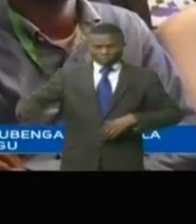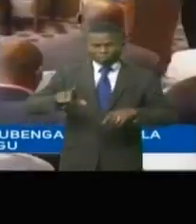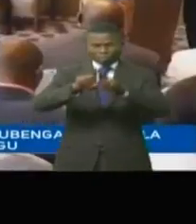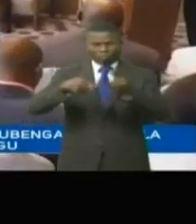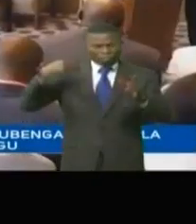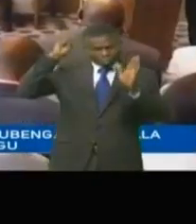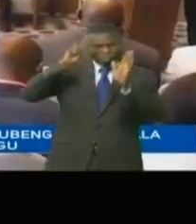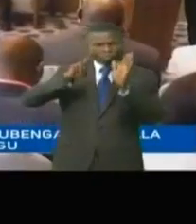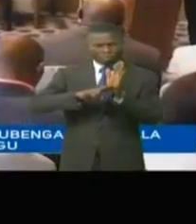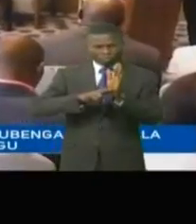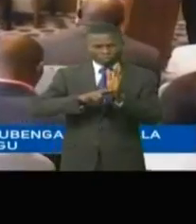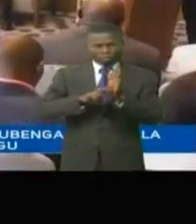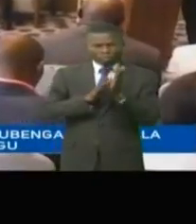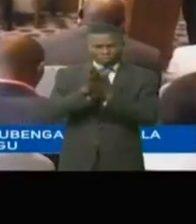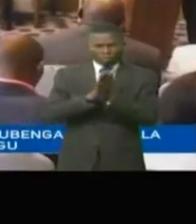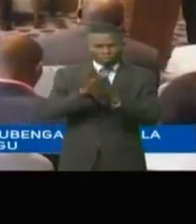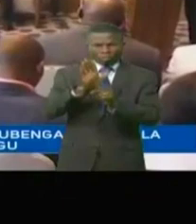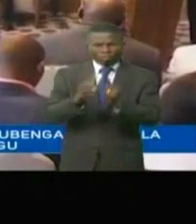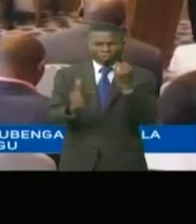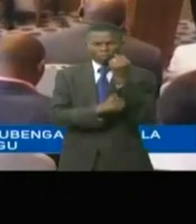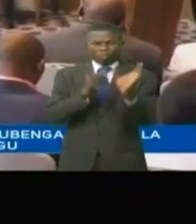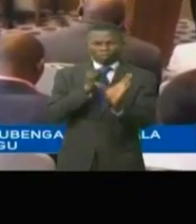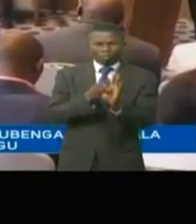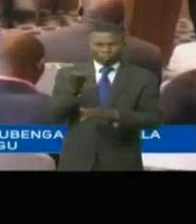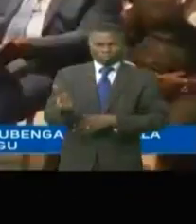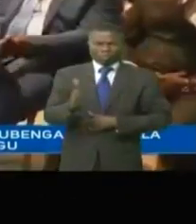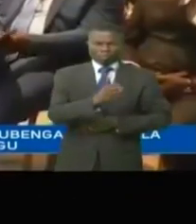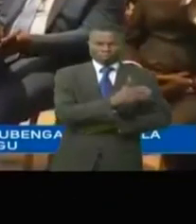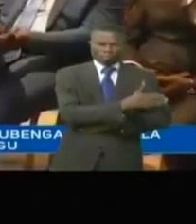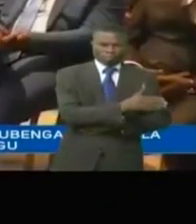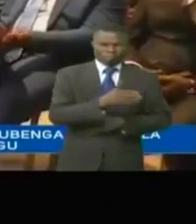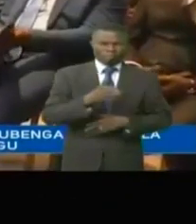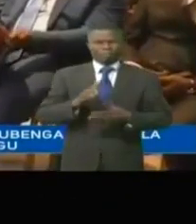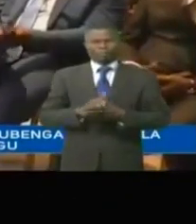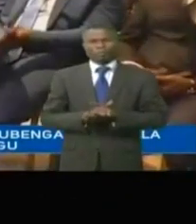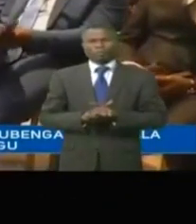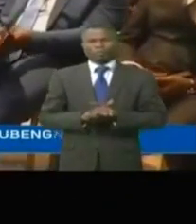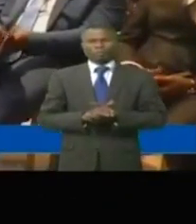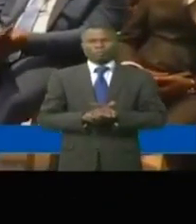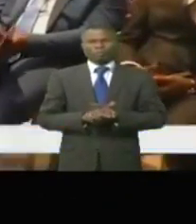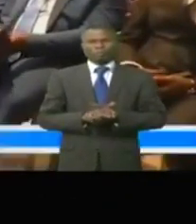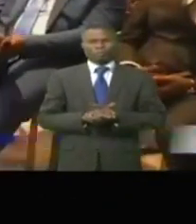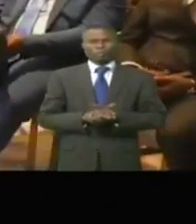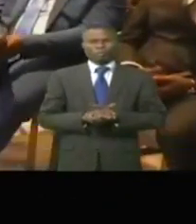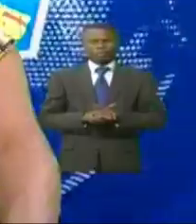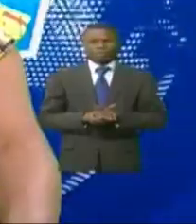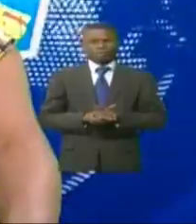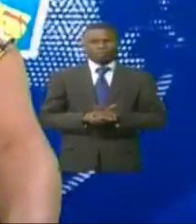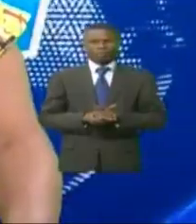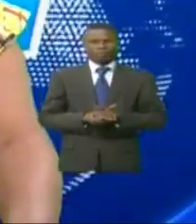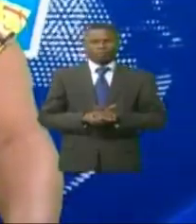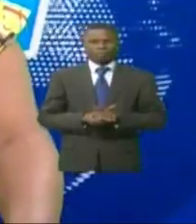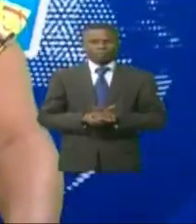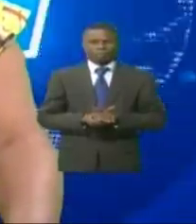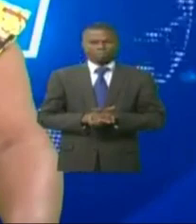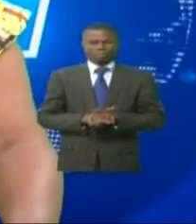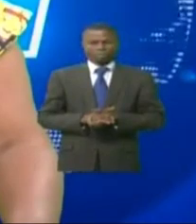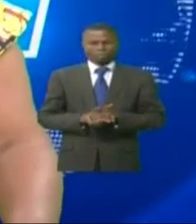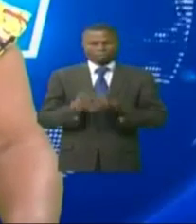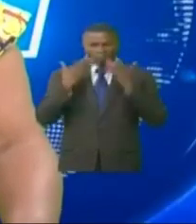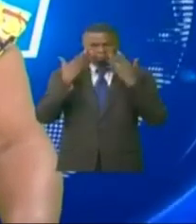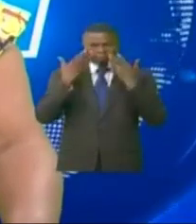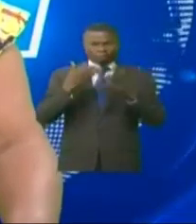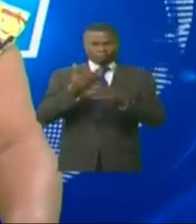gouvernement pour l'attention qu'ils portent à l'égard de l'inclusion sociale des personnes handicapées. Voilà,